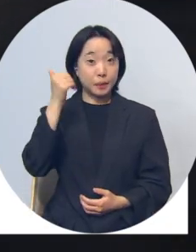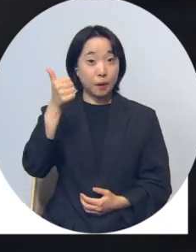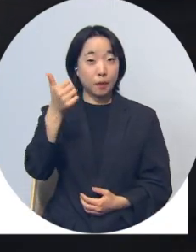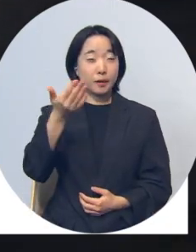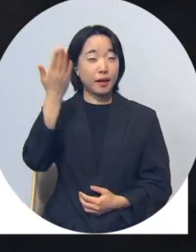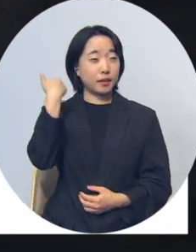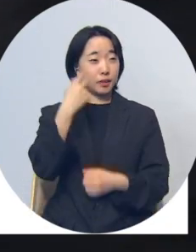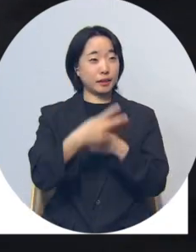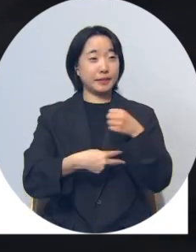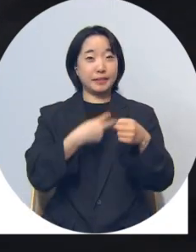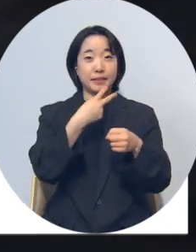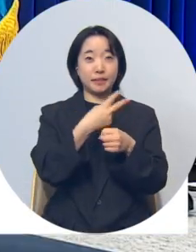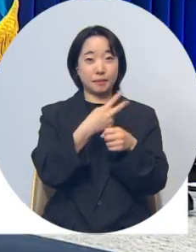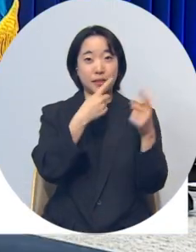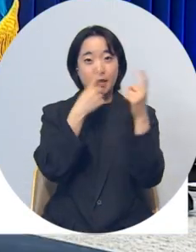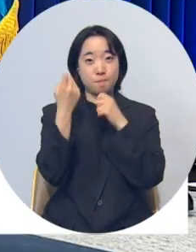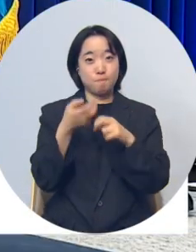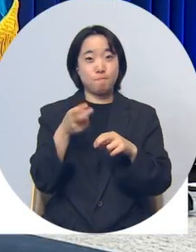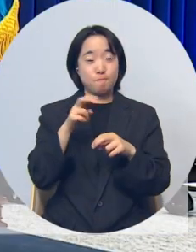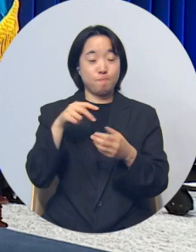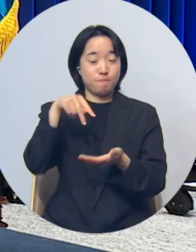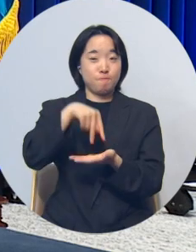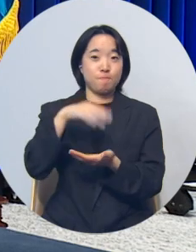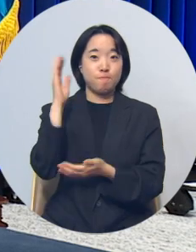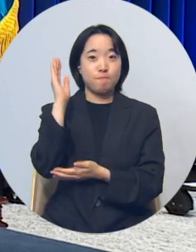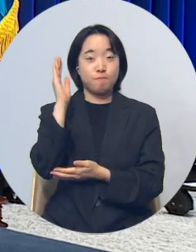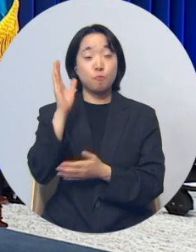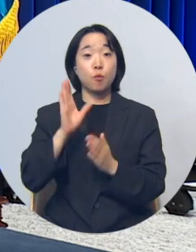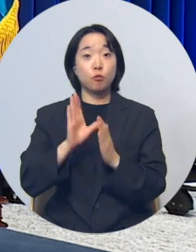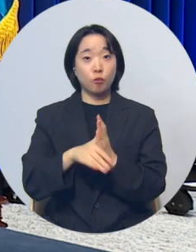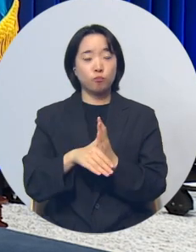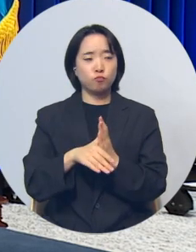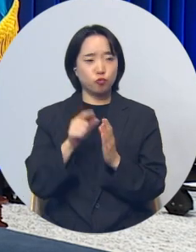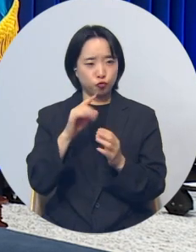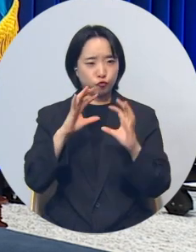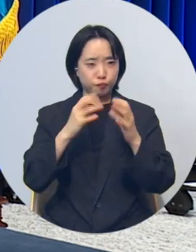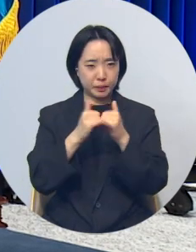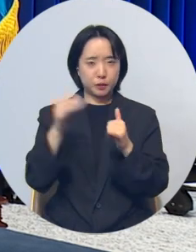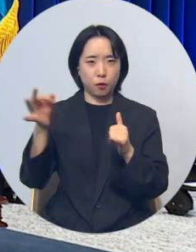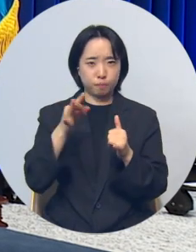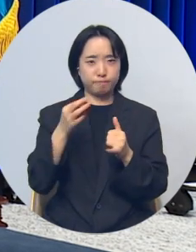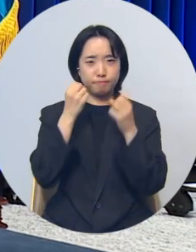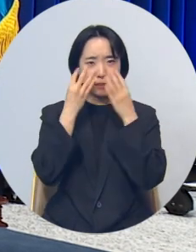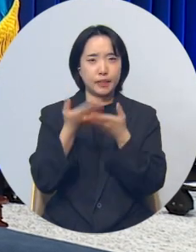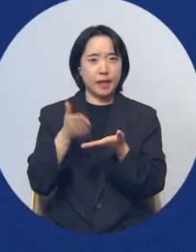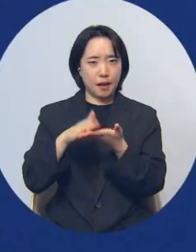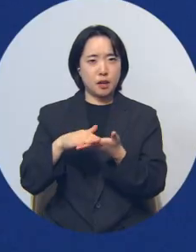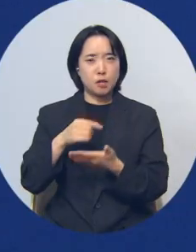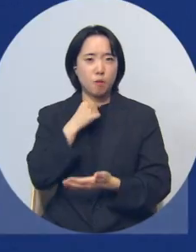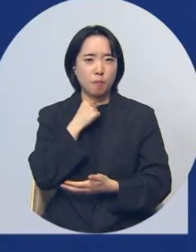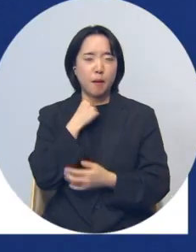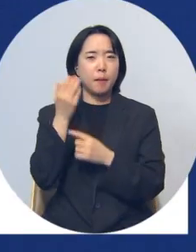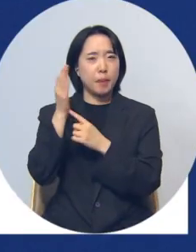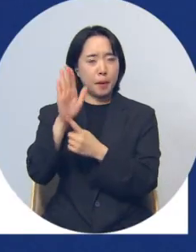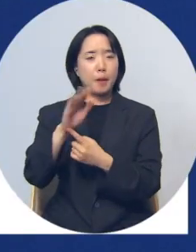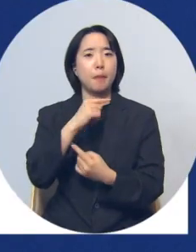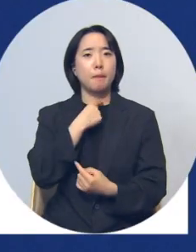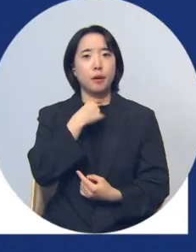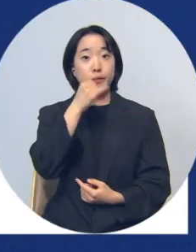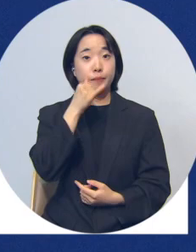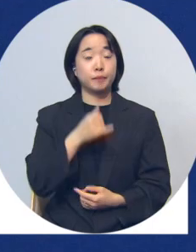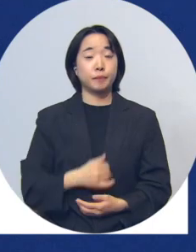회견 당시에도 임기 안에 연금 개혁을 완수하게 했다 의지를 밝힌 바 있습니다 제